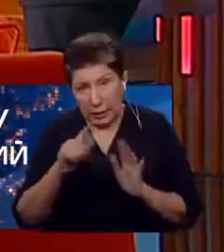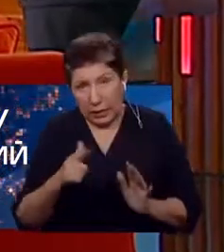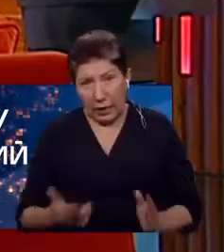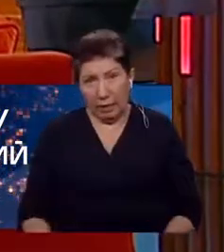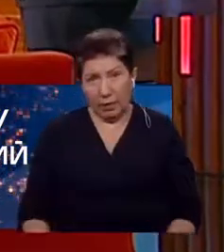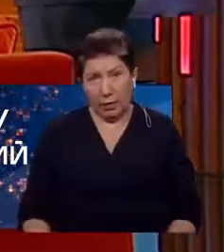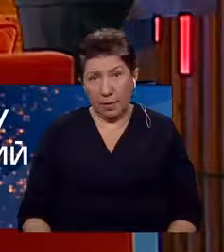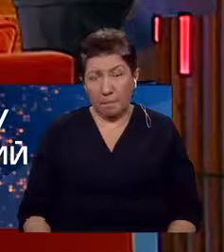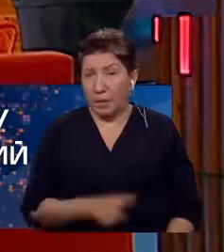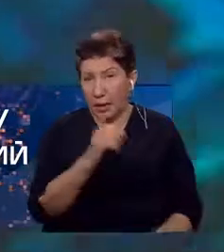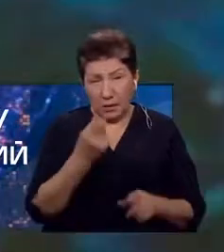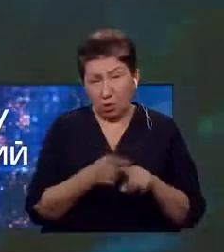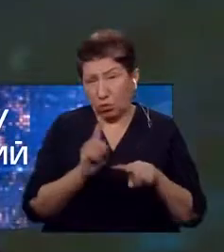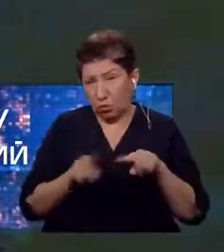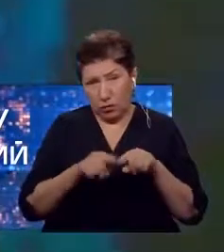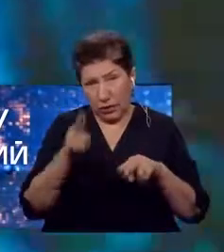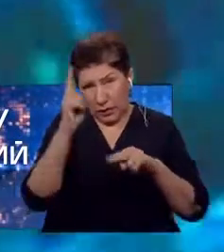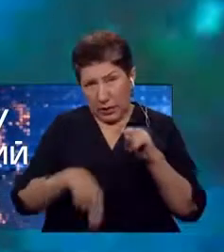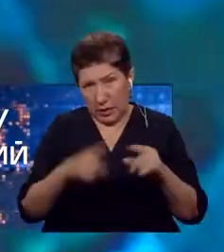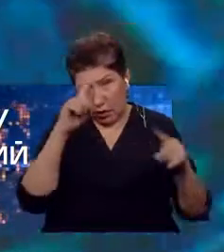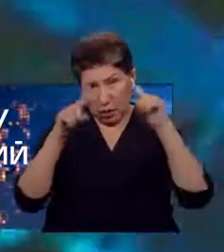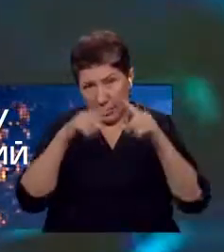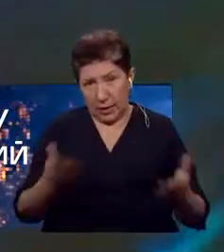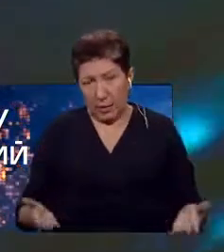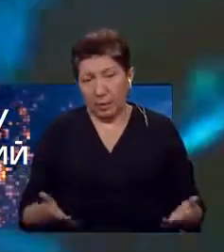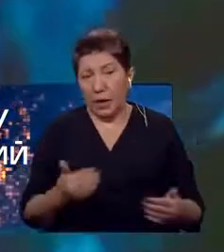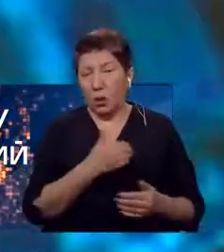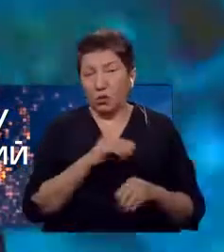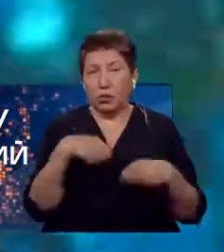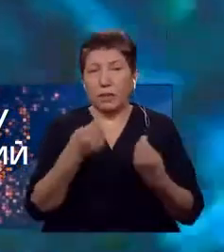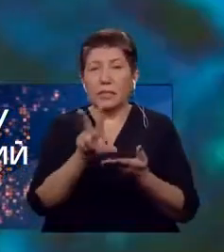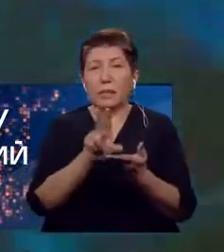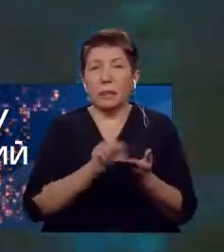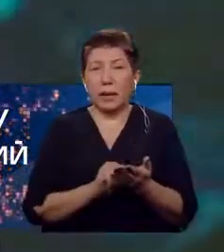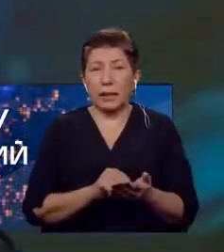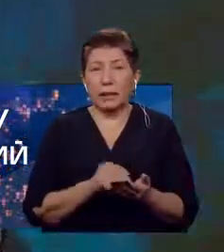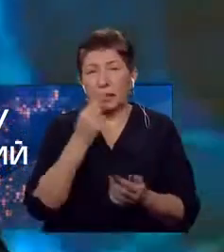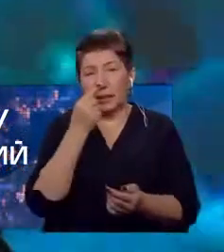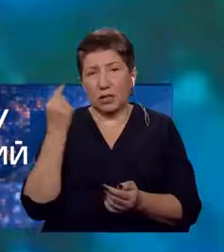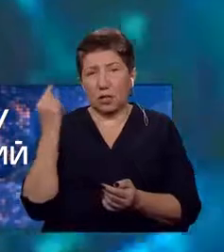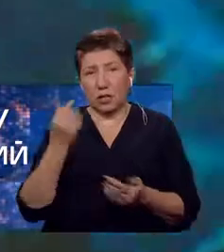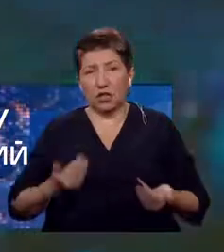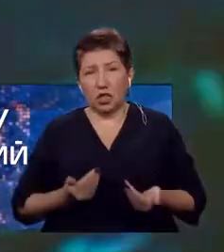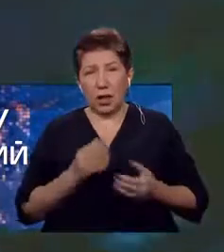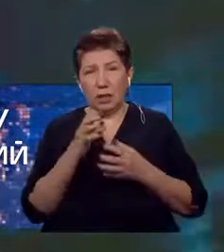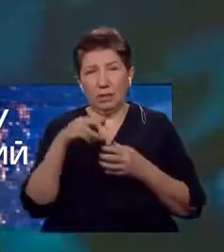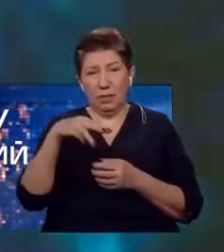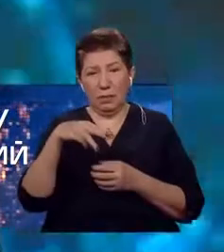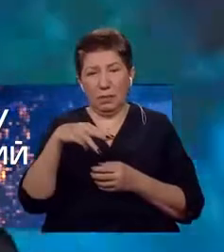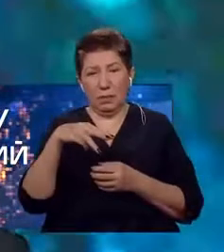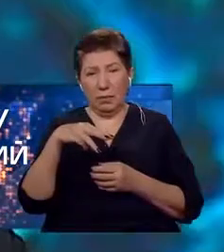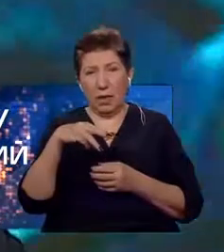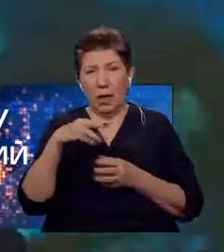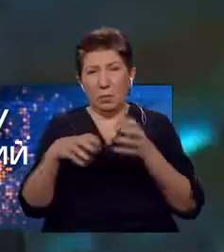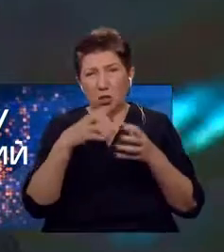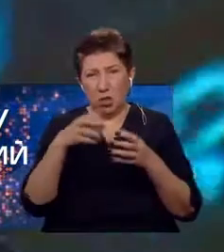60. І це дуже швидко закінчиться. Я хочу вам зараз привести приклад з нещодавнього життя міжнародного. В